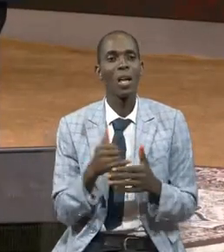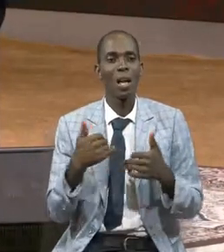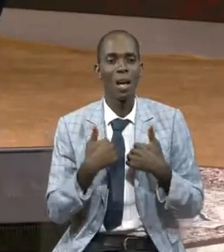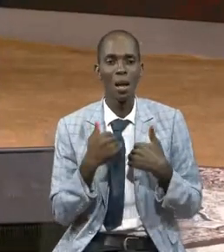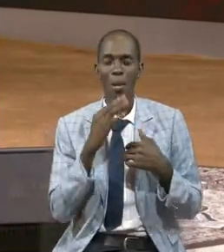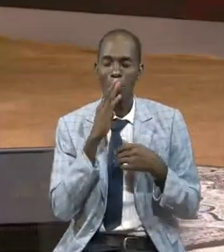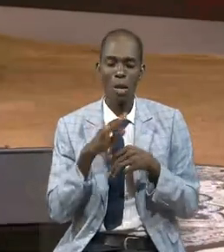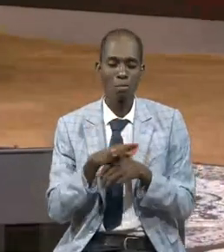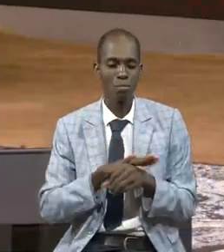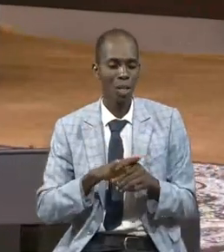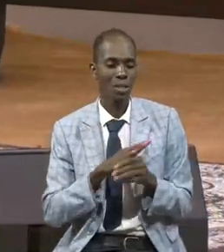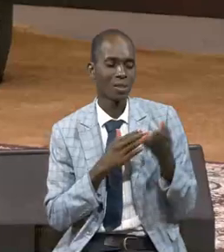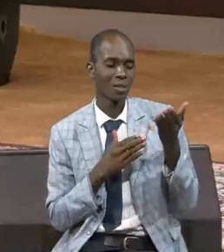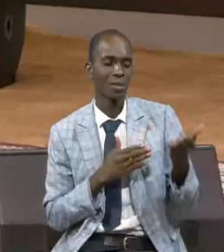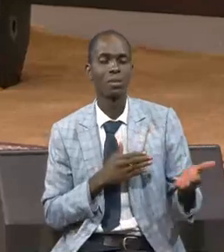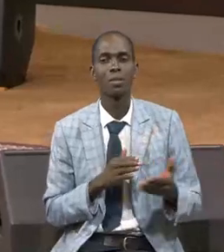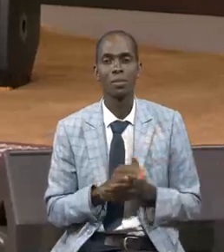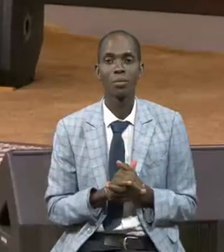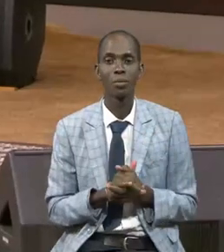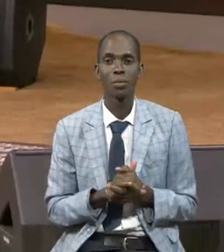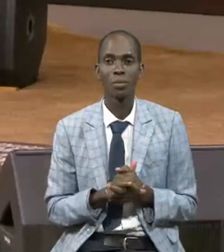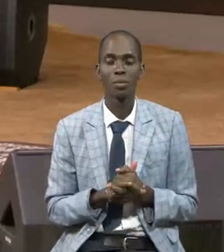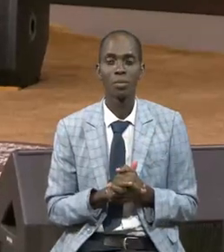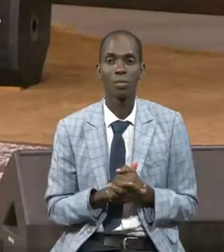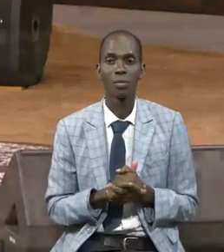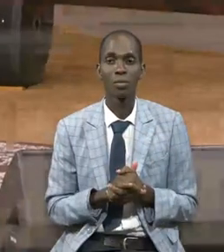s'y sont attachés.